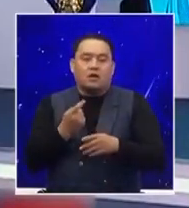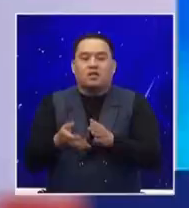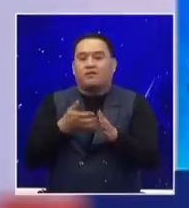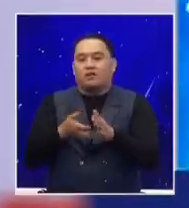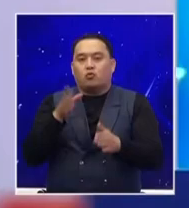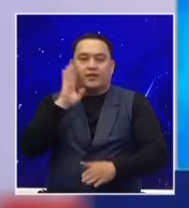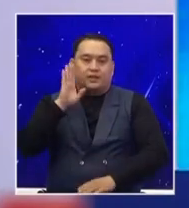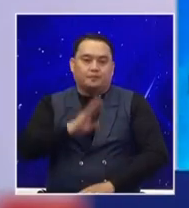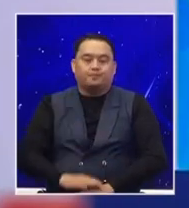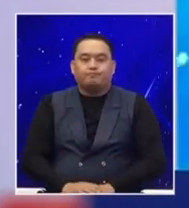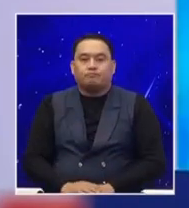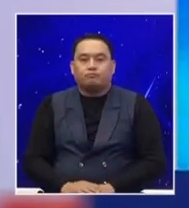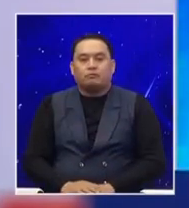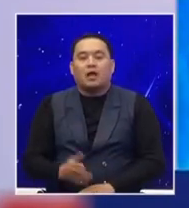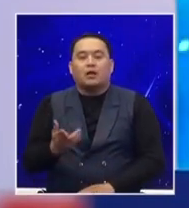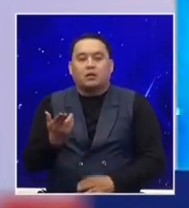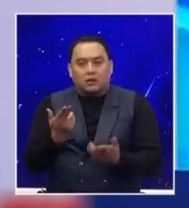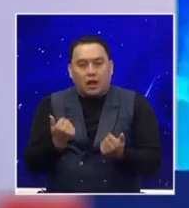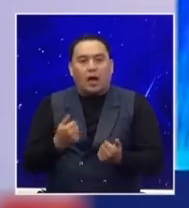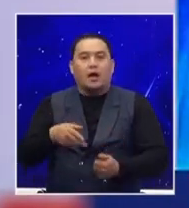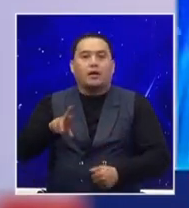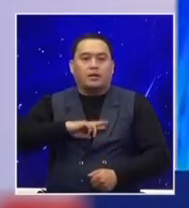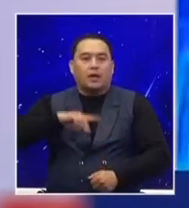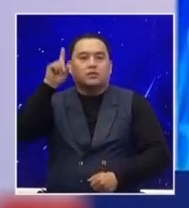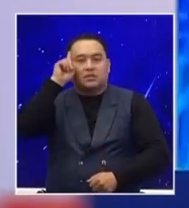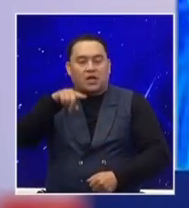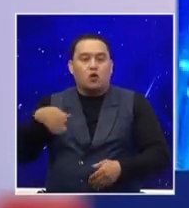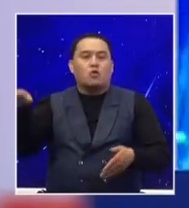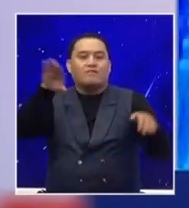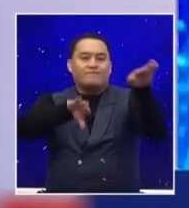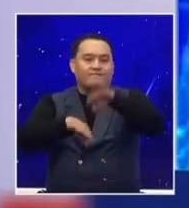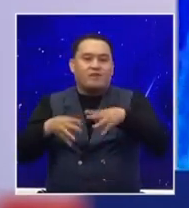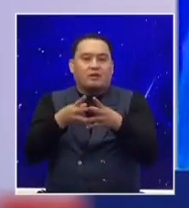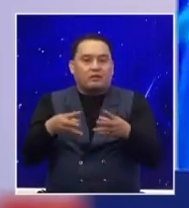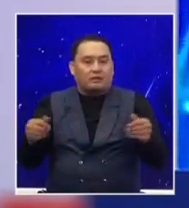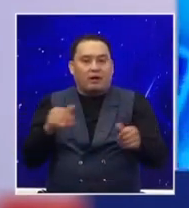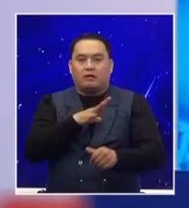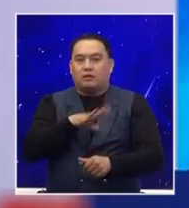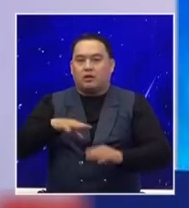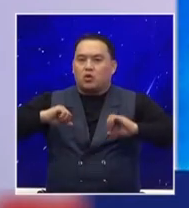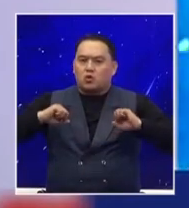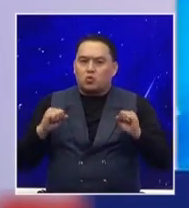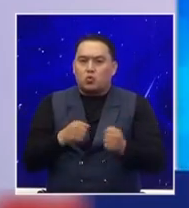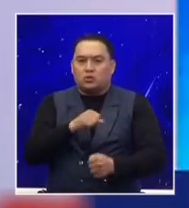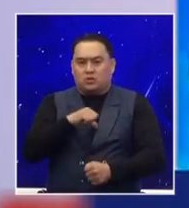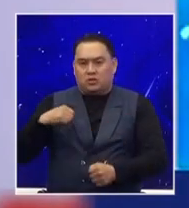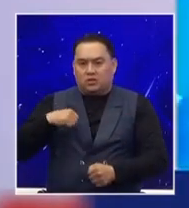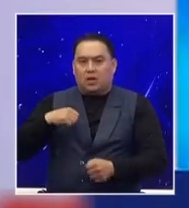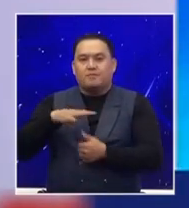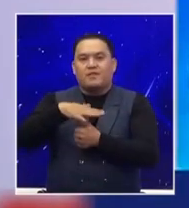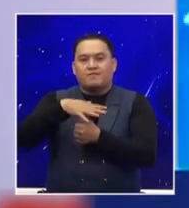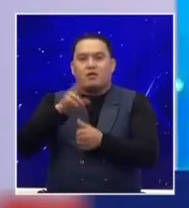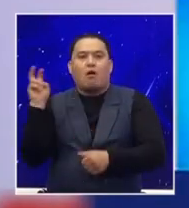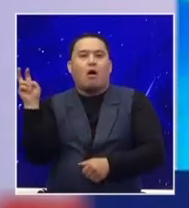воды? Конечно, в курсе. Притока не было с гор. Ледники не таяли, ночи были холодные. Я сам специально на